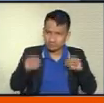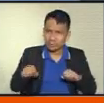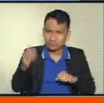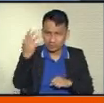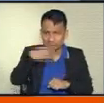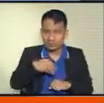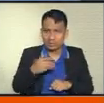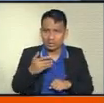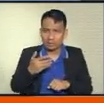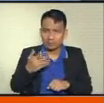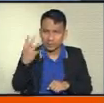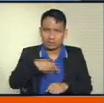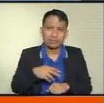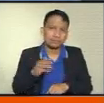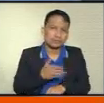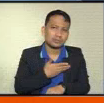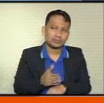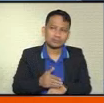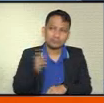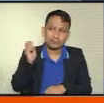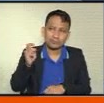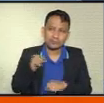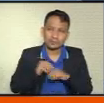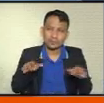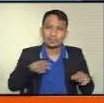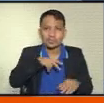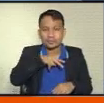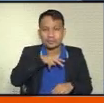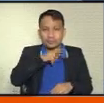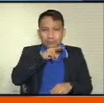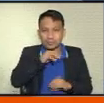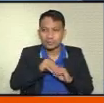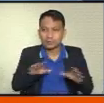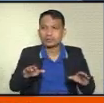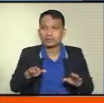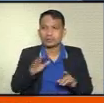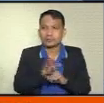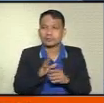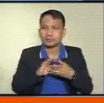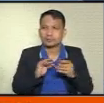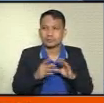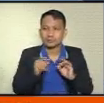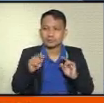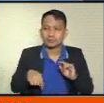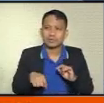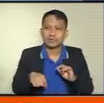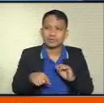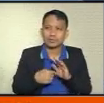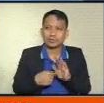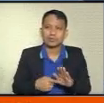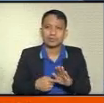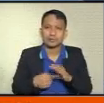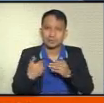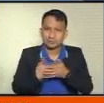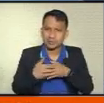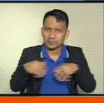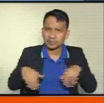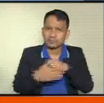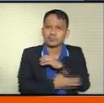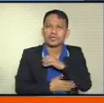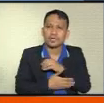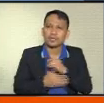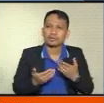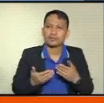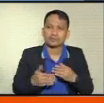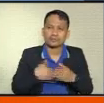makipagsabayan. Heto na ang mas mabilis pa sa virus kung humanap ng mga istoryang trending sa Metro Manila at iba pang kalapit